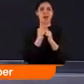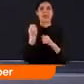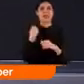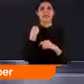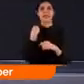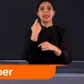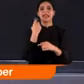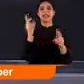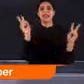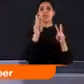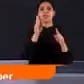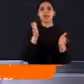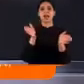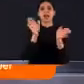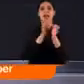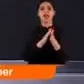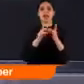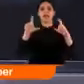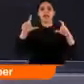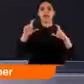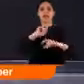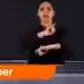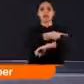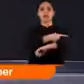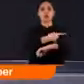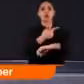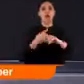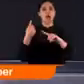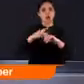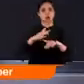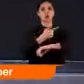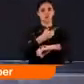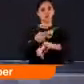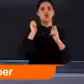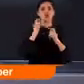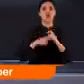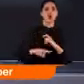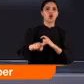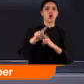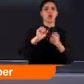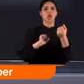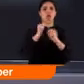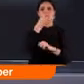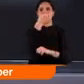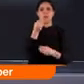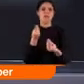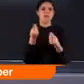nesil katlanabilen lastikler hem gücü daha verimli kullanıyor hem de engebeli arazide hareket kolaylığı